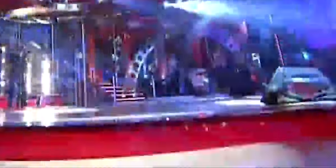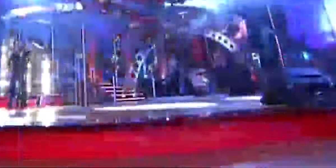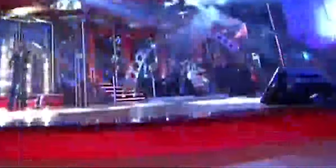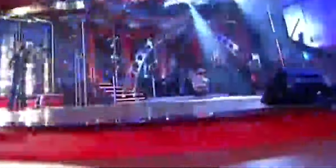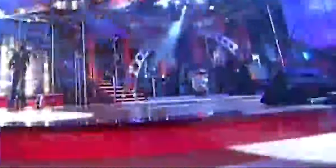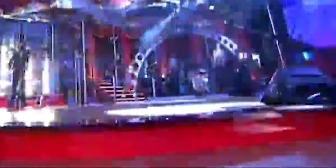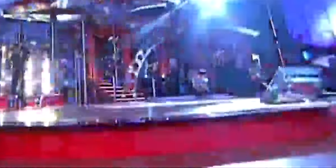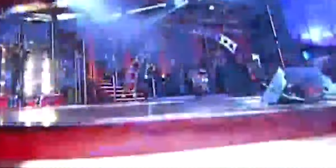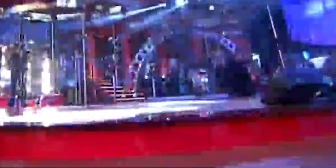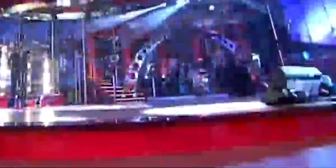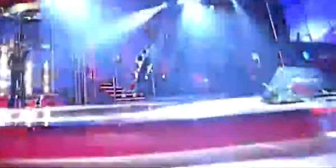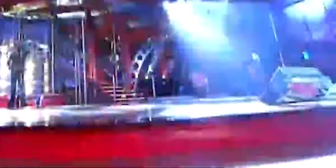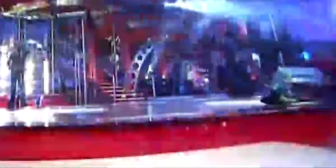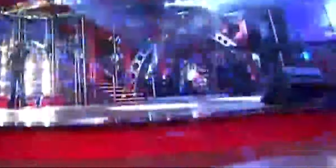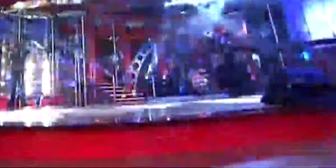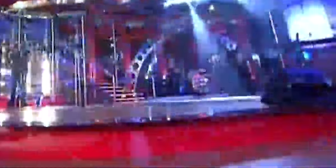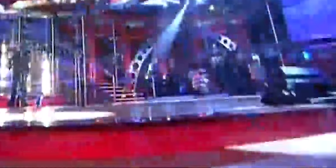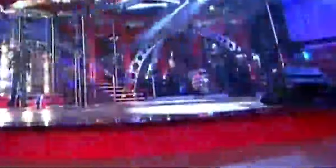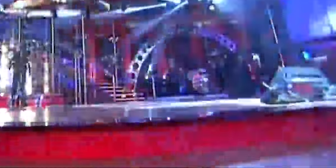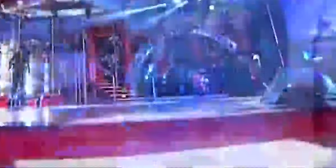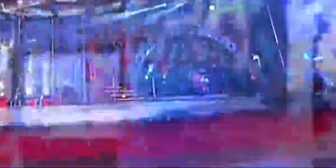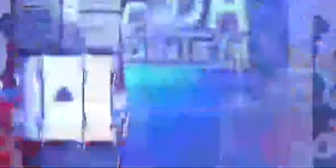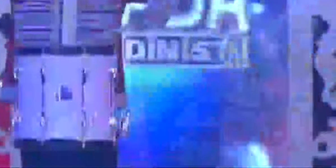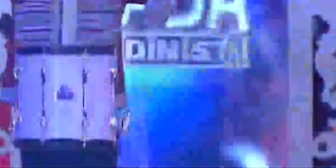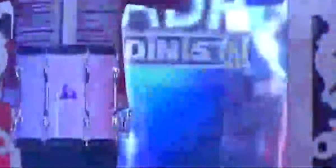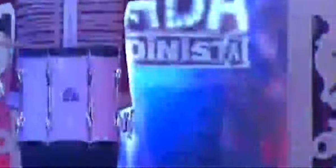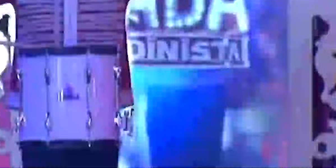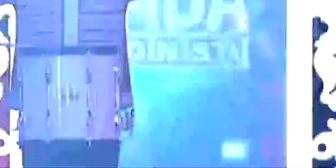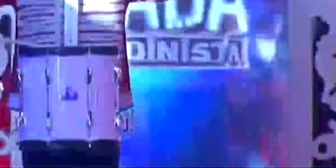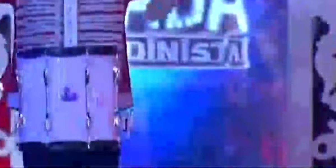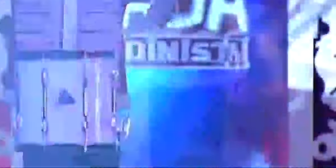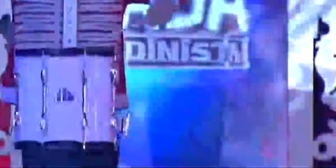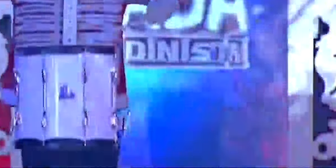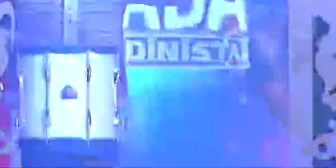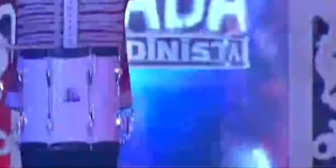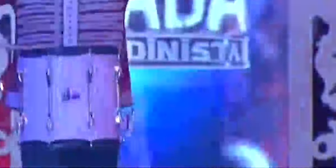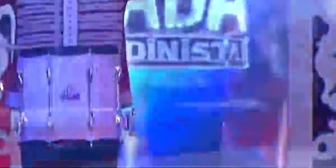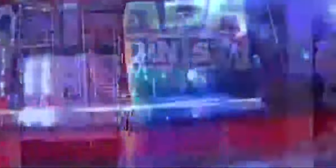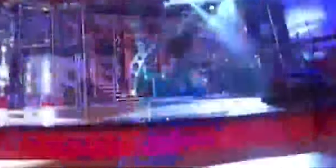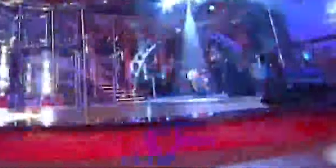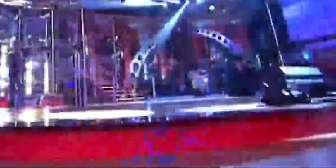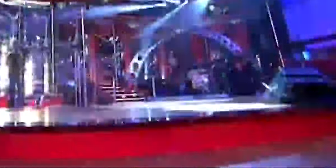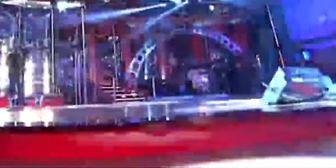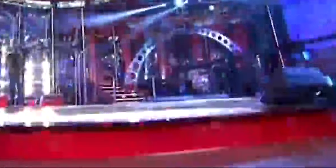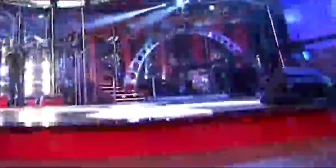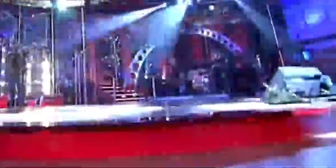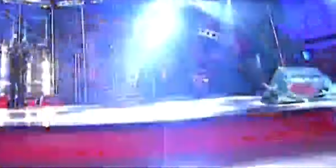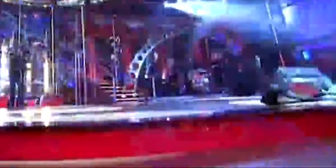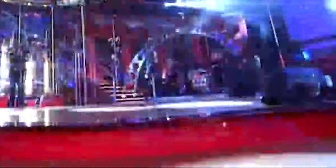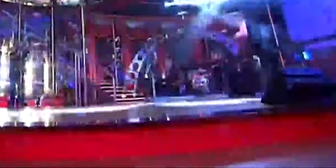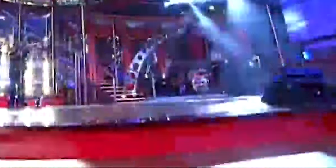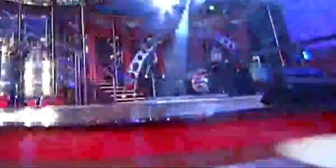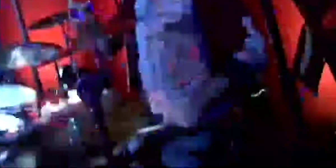Ama bu programın sonunda kendinizi Luna Park'a gitmiş gibi hissedeceksiniz. İşte karşınızda uyuyamayanların